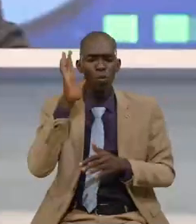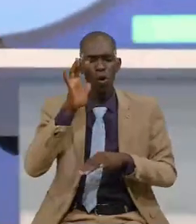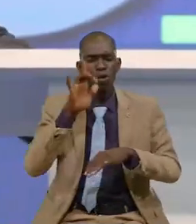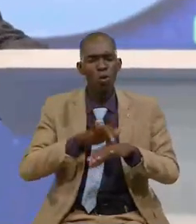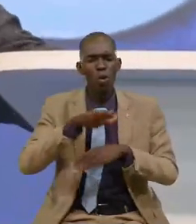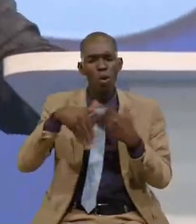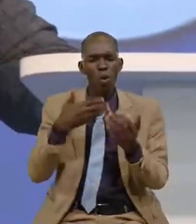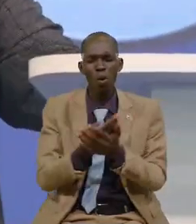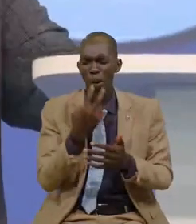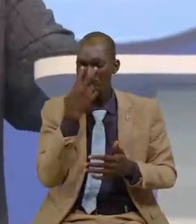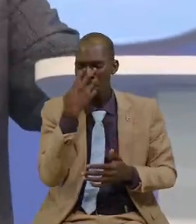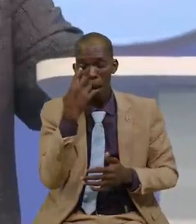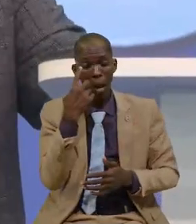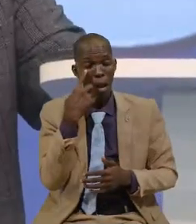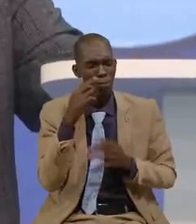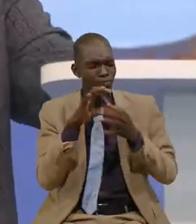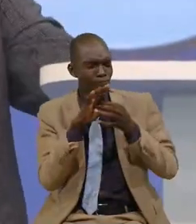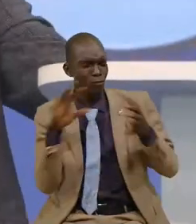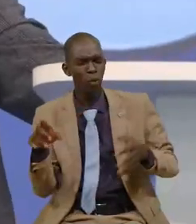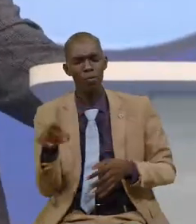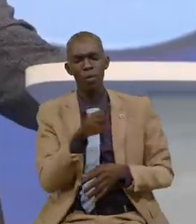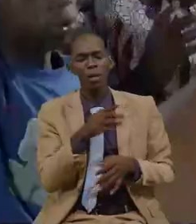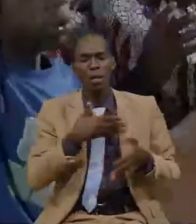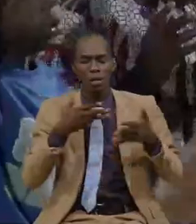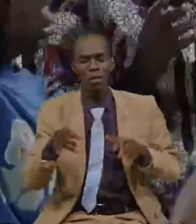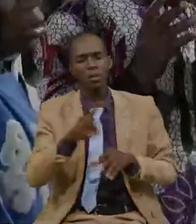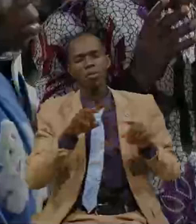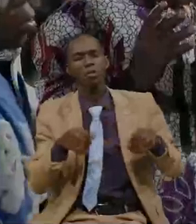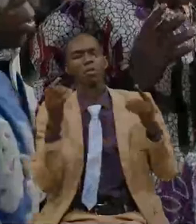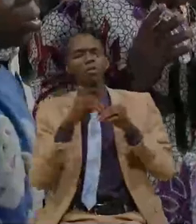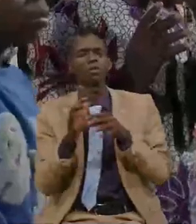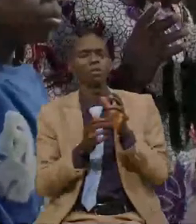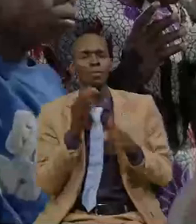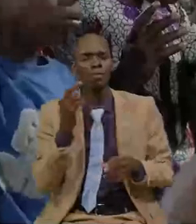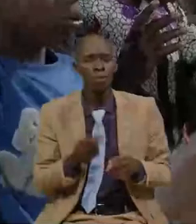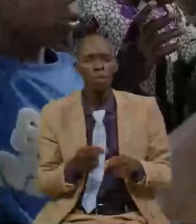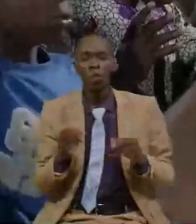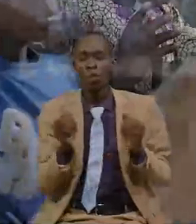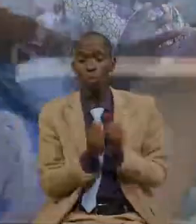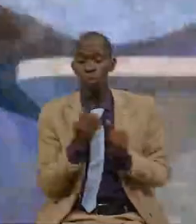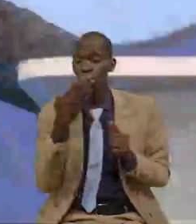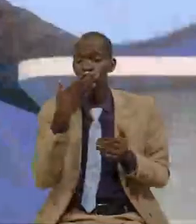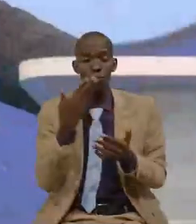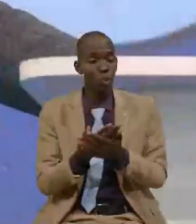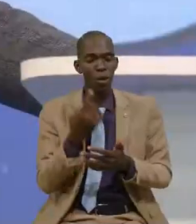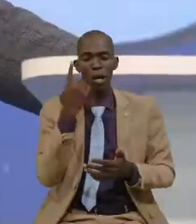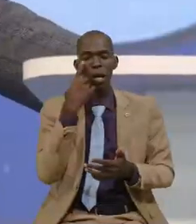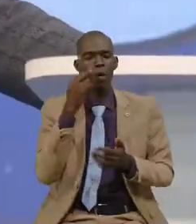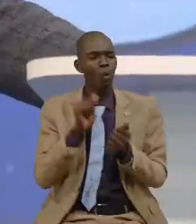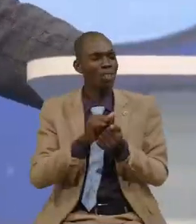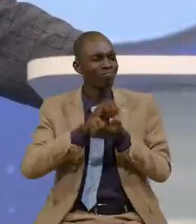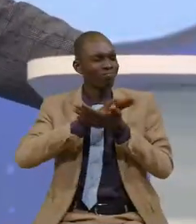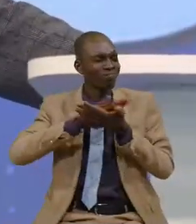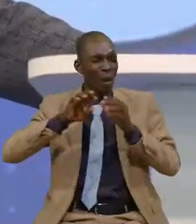Jésus-Christ. Seigneur, touche les yeux aveugles. Délie-les qui s'en aillent avec une